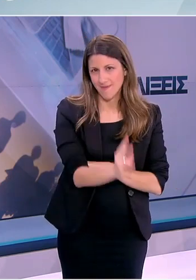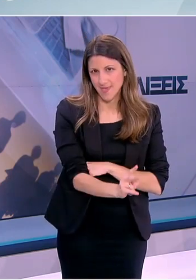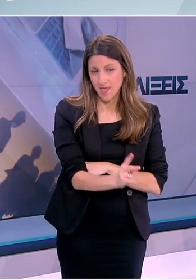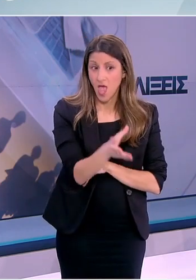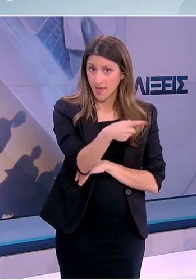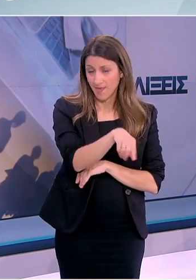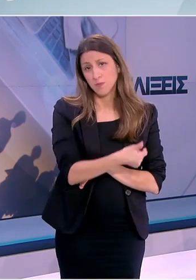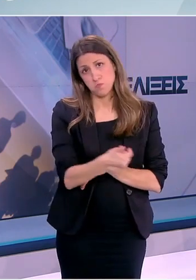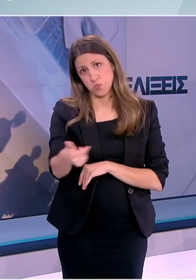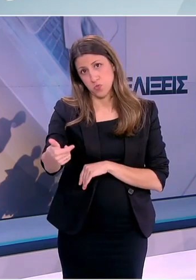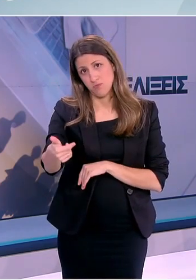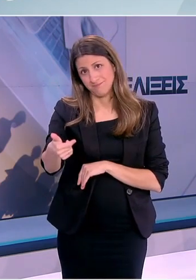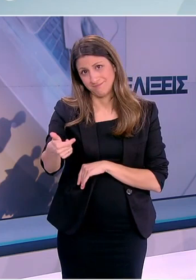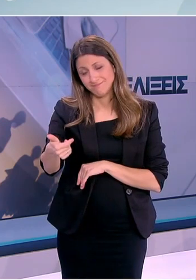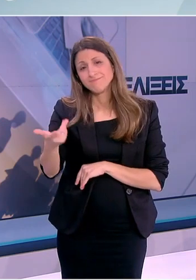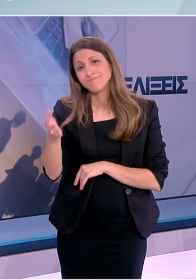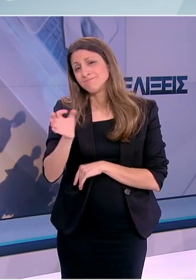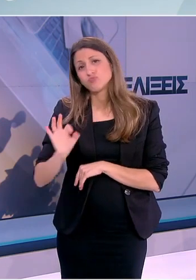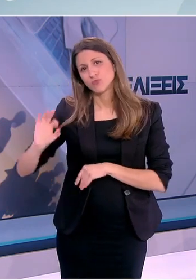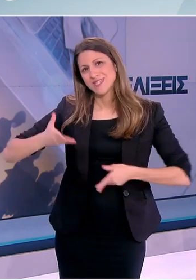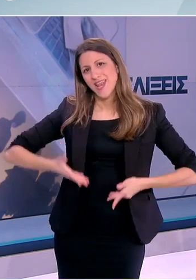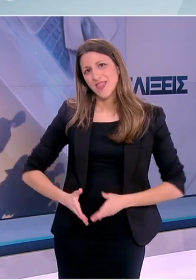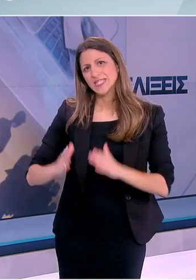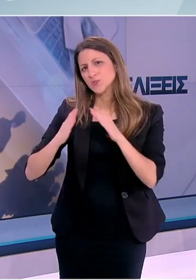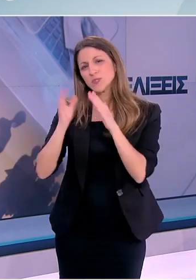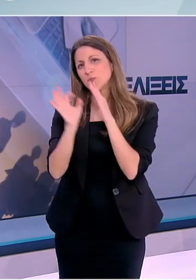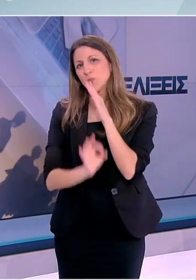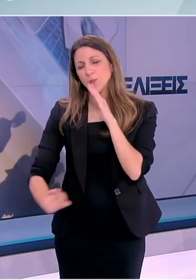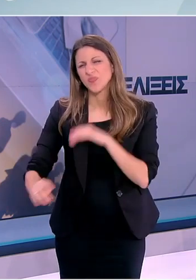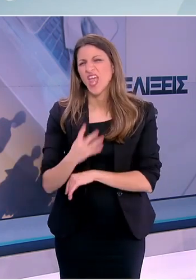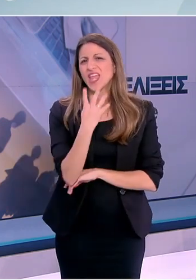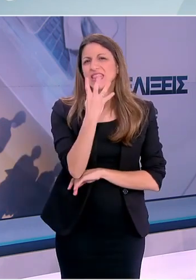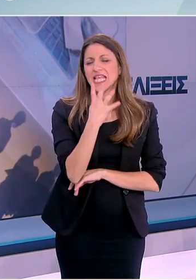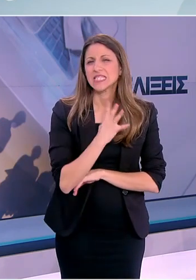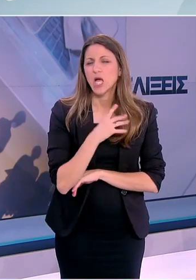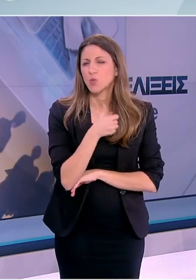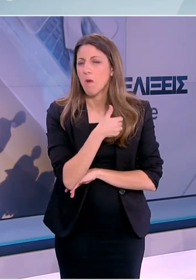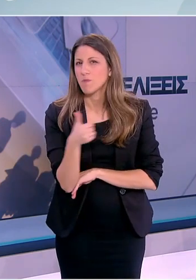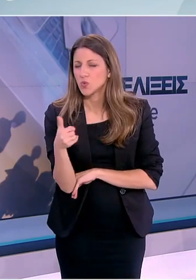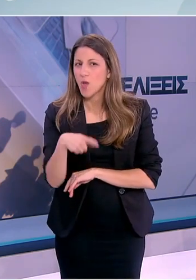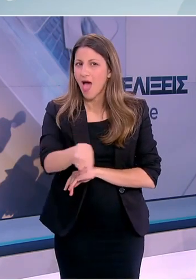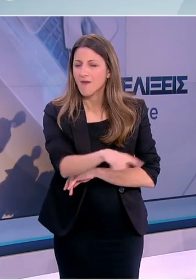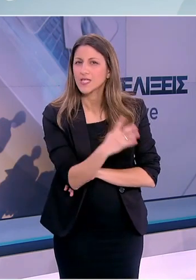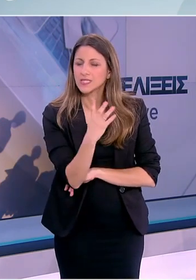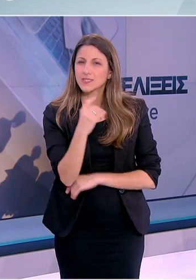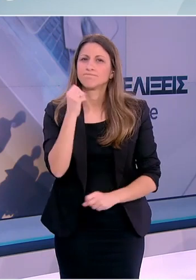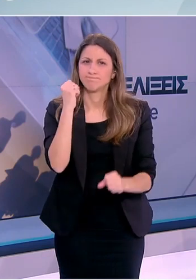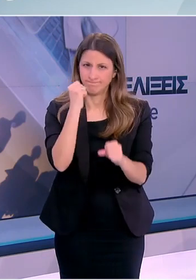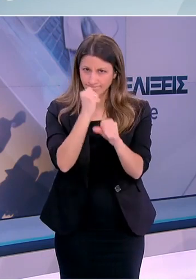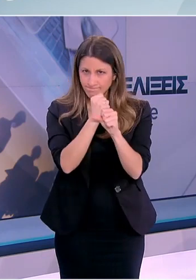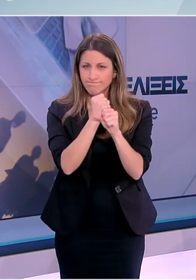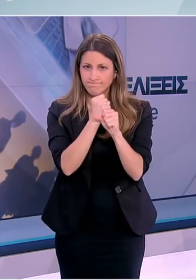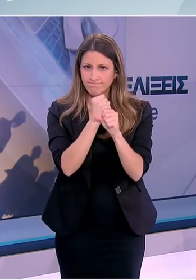μπορέσουν να επιστρέψουν στις πατρίδες τους. Αν εξαιρέσουμε 4 άτομα τα οποία θα παραμείνουν